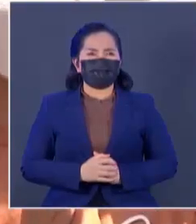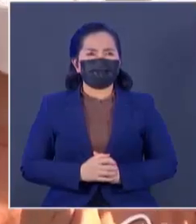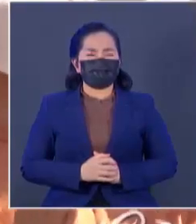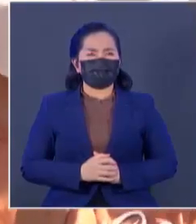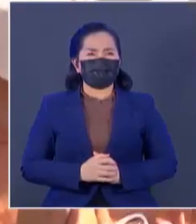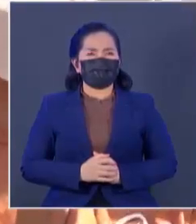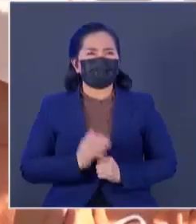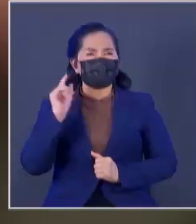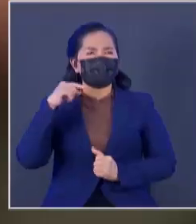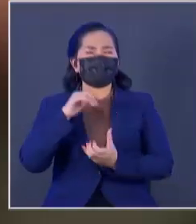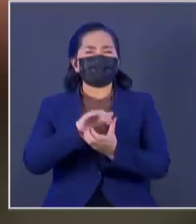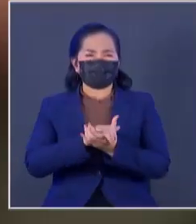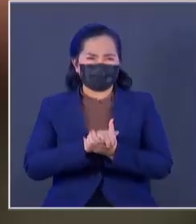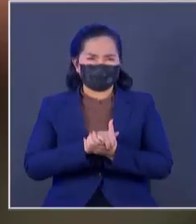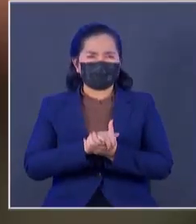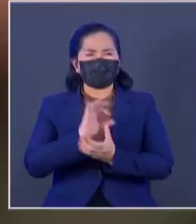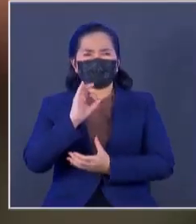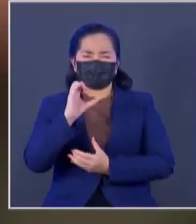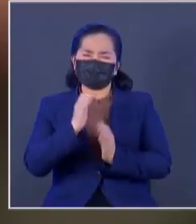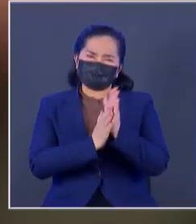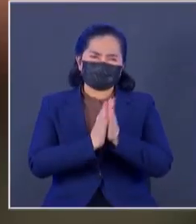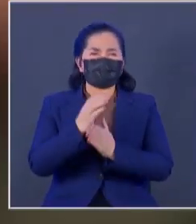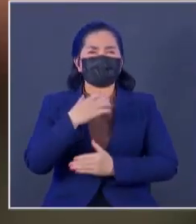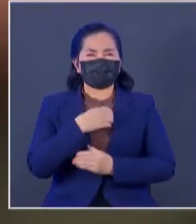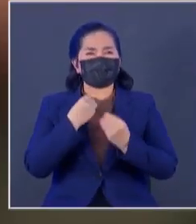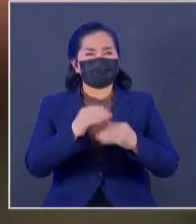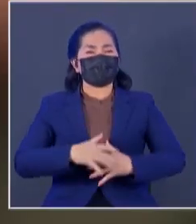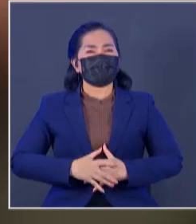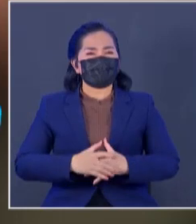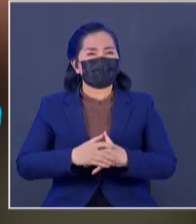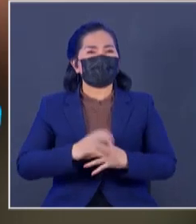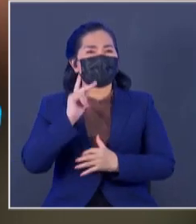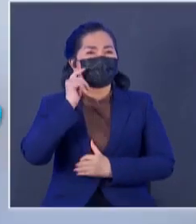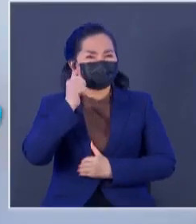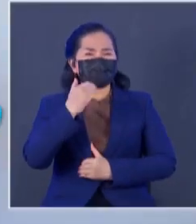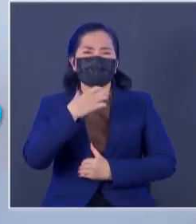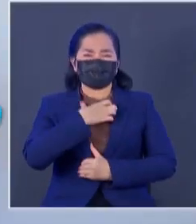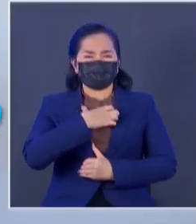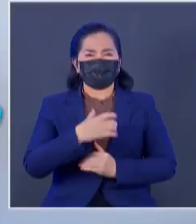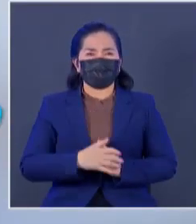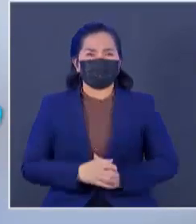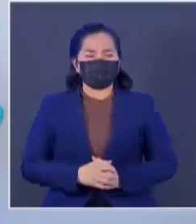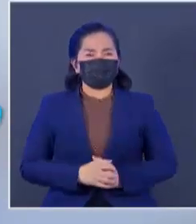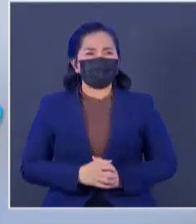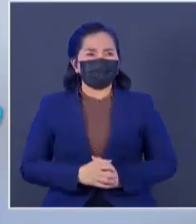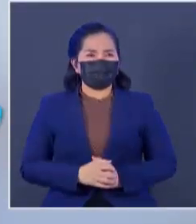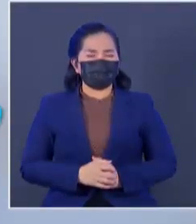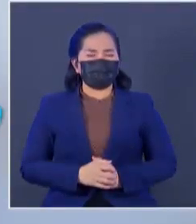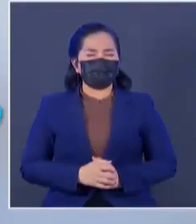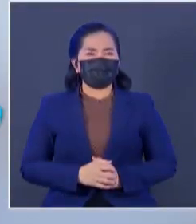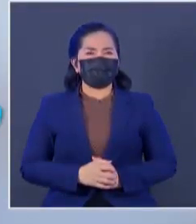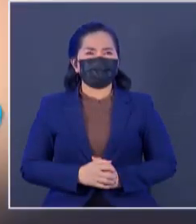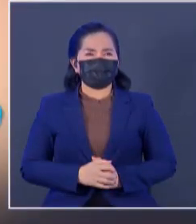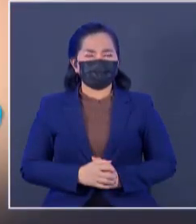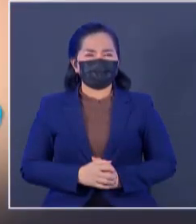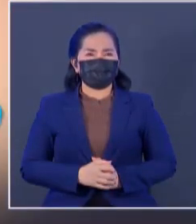ถือว่าเป็นคู่สามีภรรยานะคะที่แฟนๆก็ลุ้นเอาใจช่วยให้มีข่าวดีเรื่องทายาทมากที่สุดอีกคู่นึงค่ะสำหรับคู่ของ